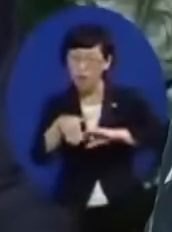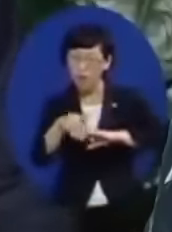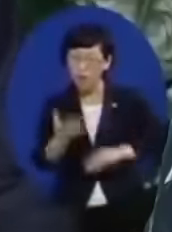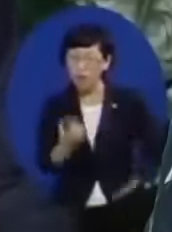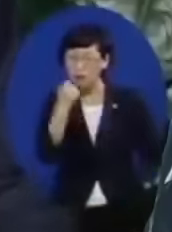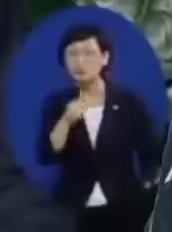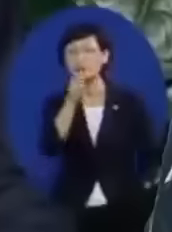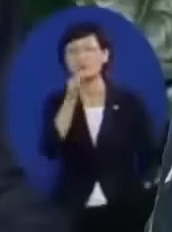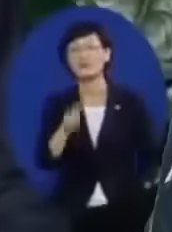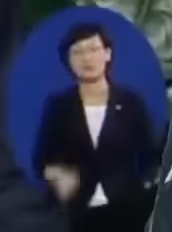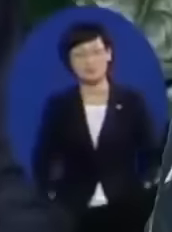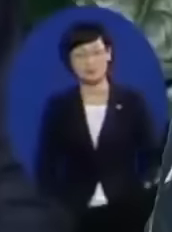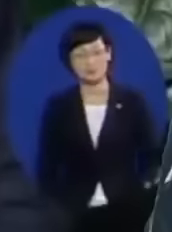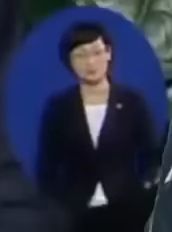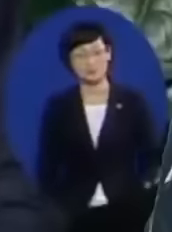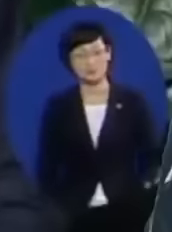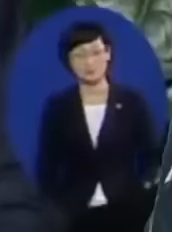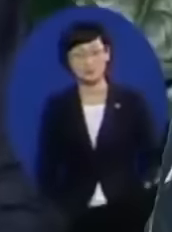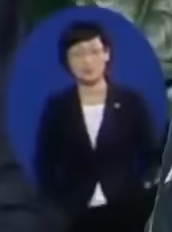가지고 있어요.